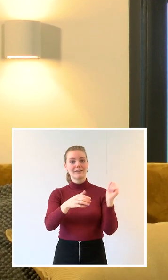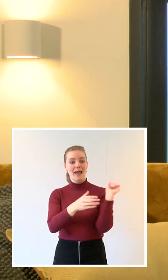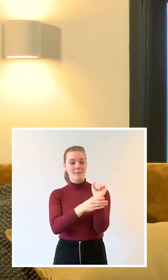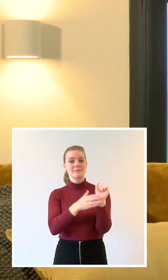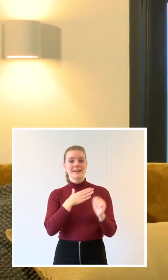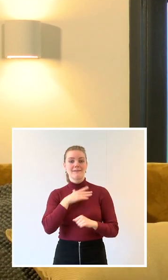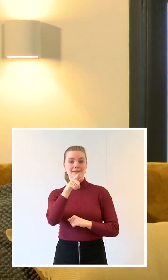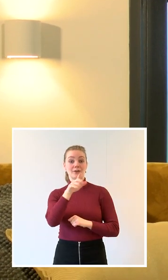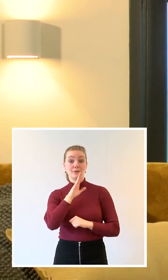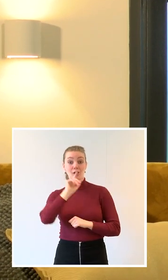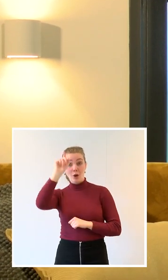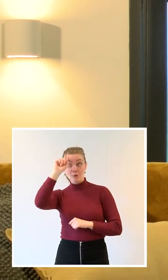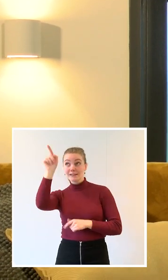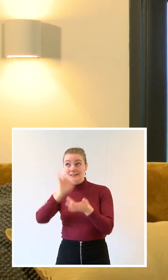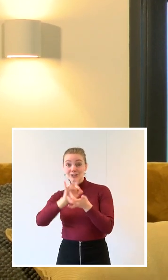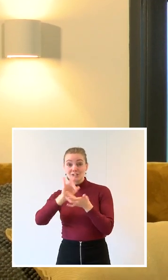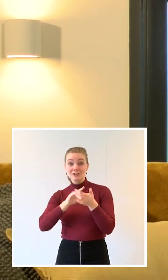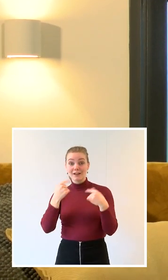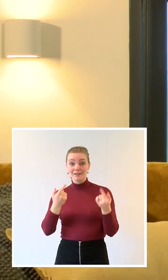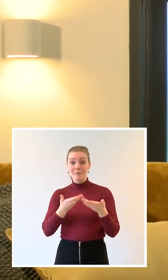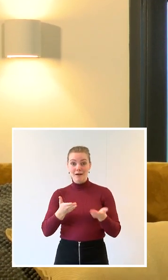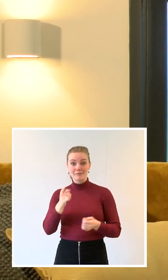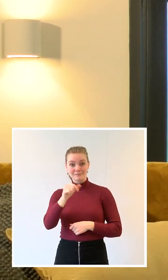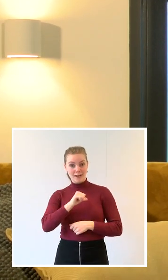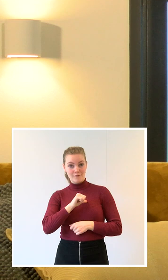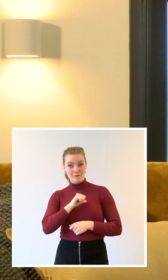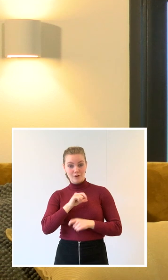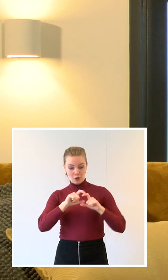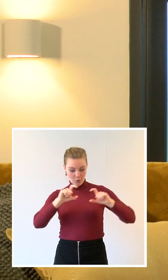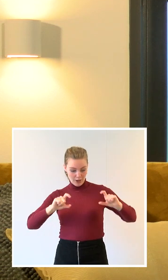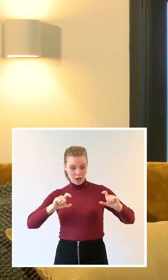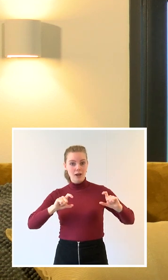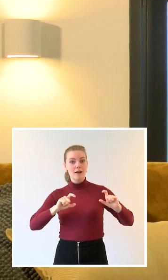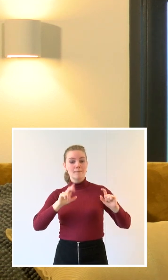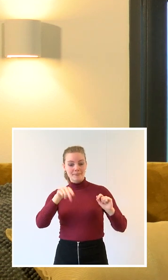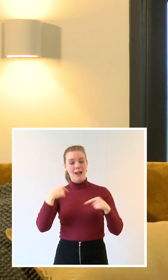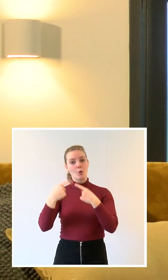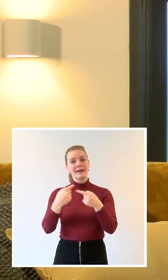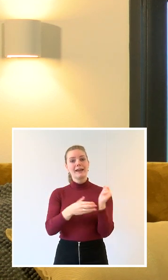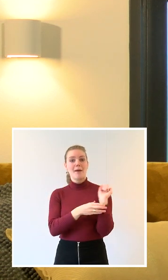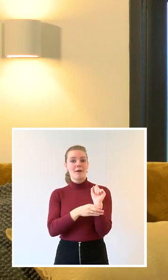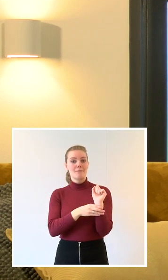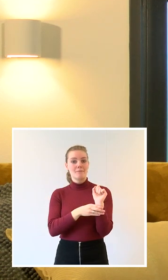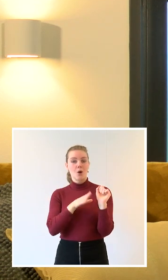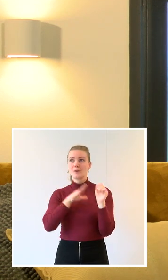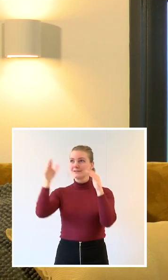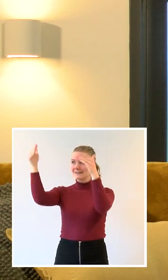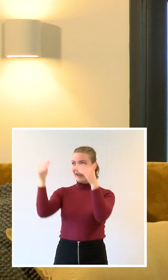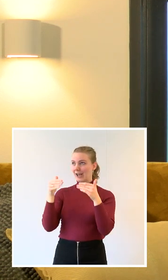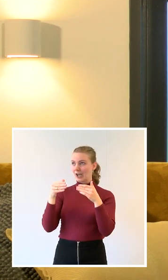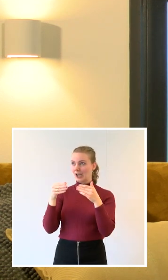jezelf een nakomeling van Abraham noemen en mag je delen in de zegen. De zegen voor Abraham, beloofd aan